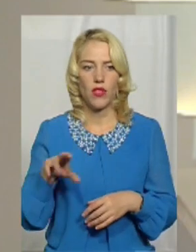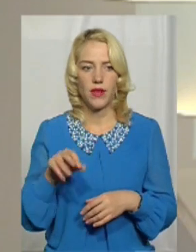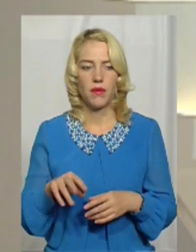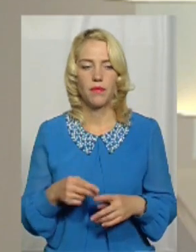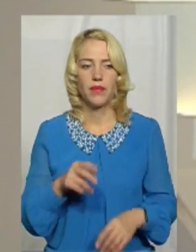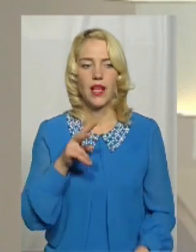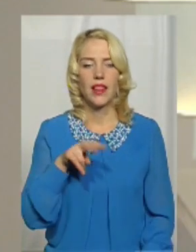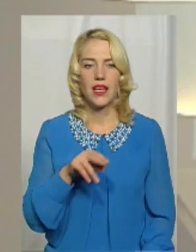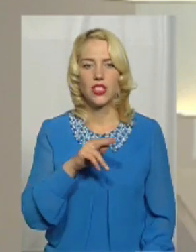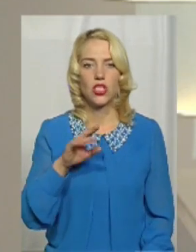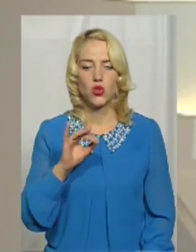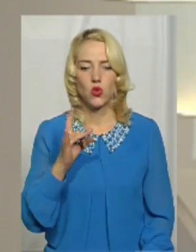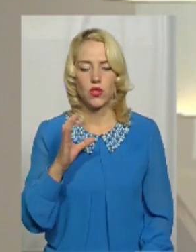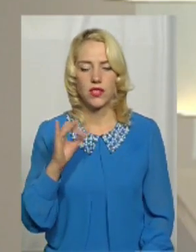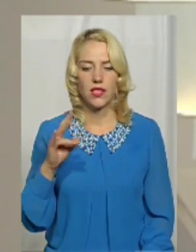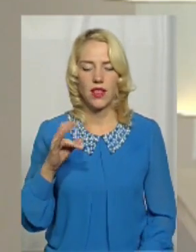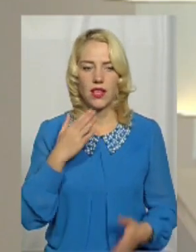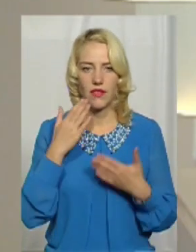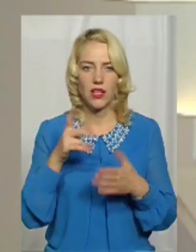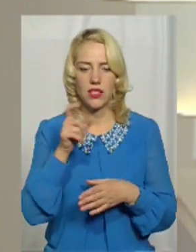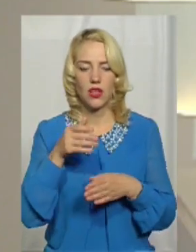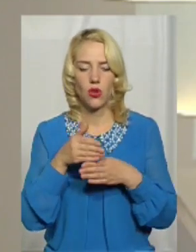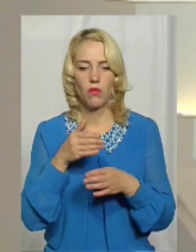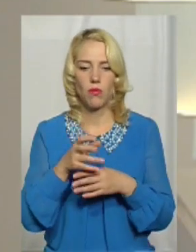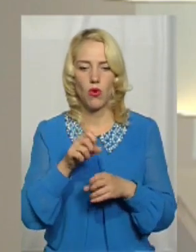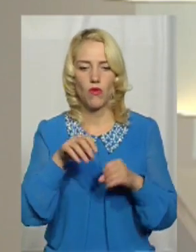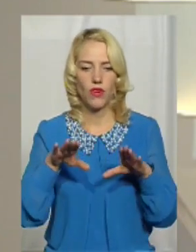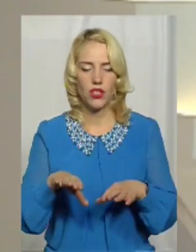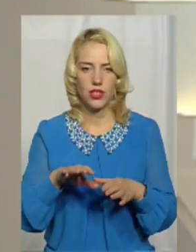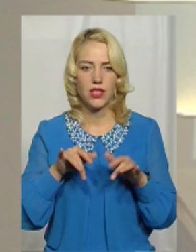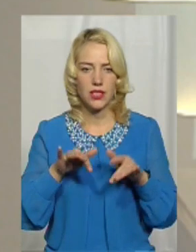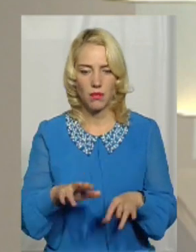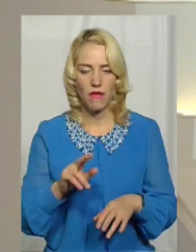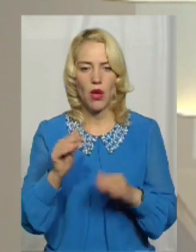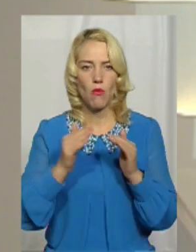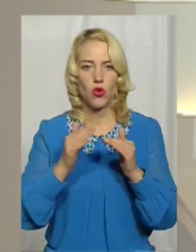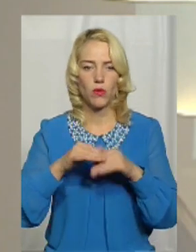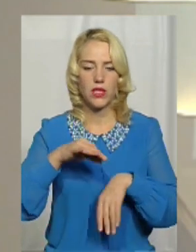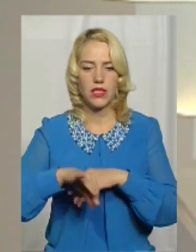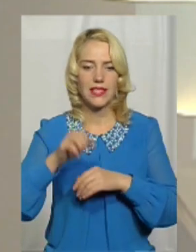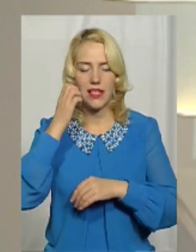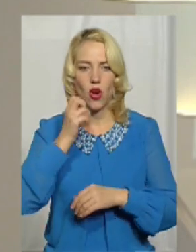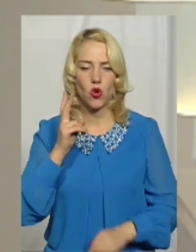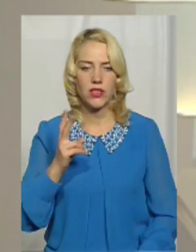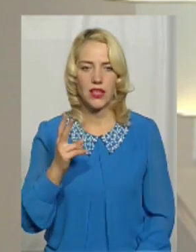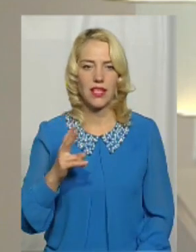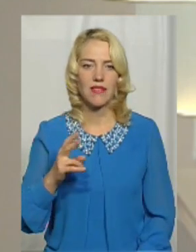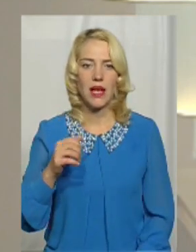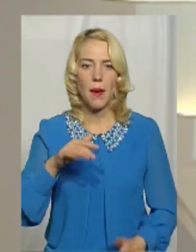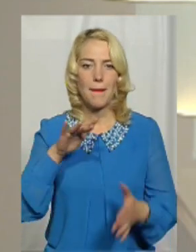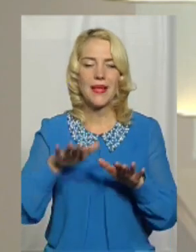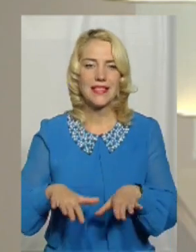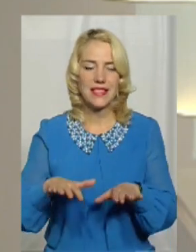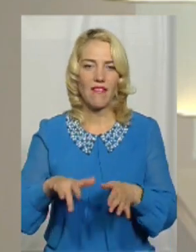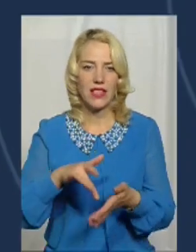Лариса Чорсіна зверталась за допомогою у вирішенні справи про домашнє насильство до Старокостянтинівського місцевого центру.